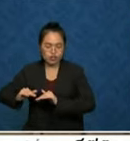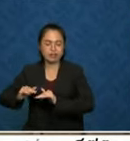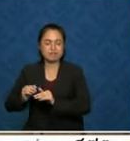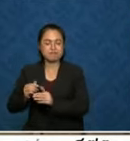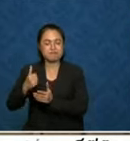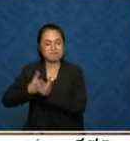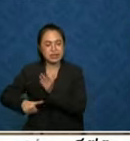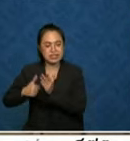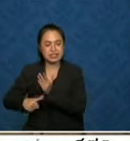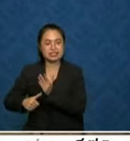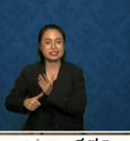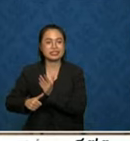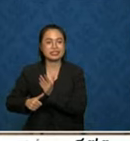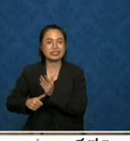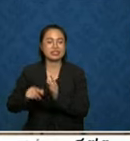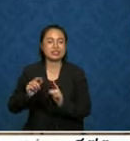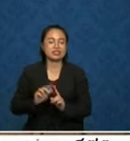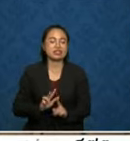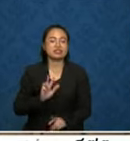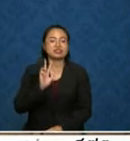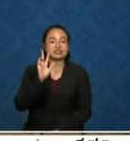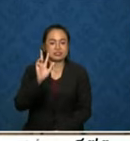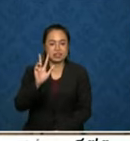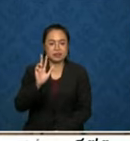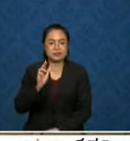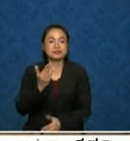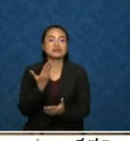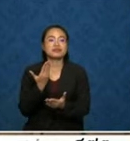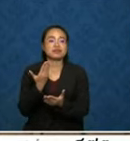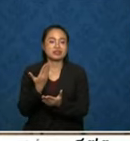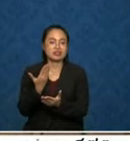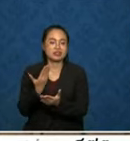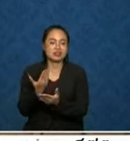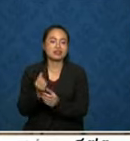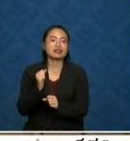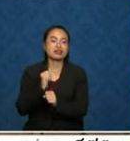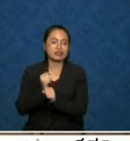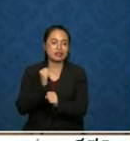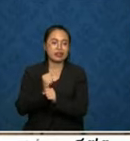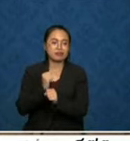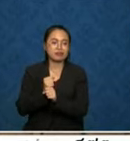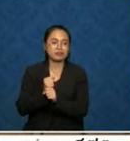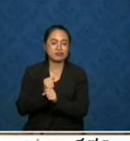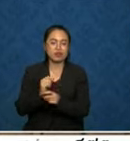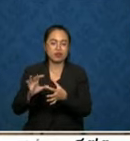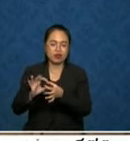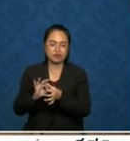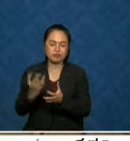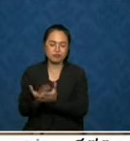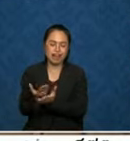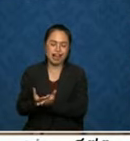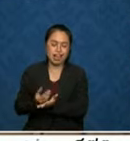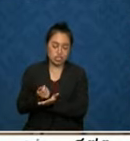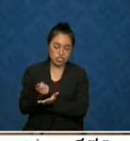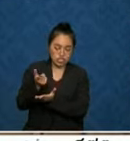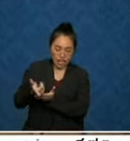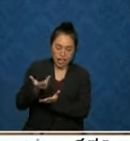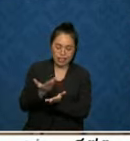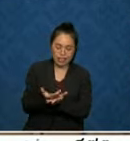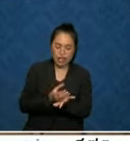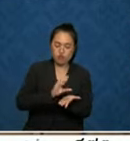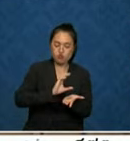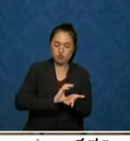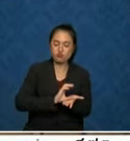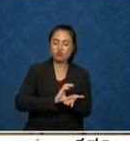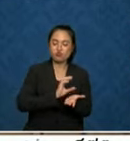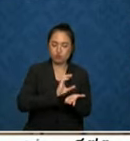บบหรือองค์ประกอบที่3อย่างเช่นการทำงบรายจ่ายงบประเภทต่างๆนะคะไม่ว่าจะเป็นงบค่าใช้จ่ายงบการลงทุนนะ